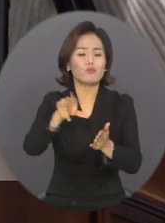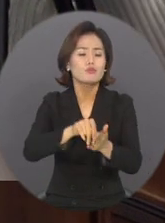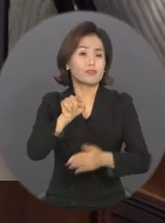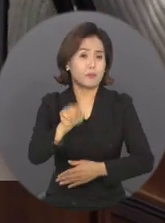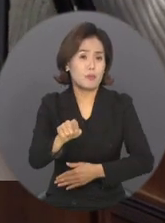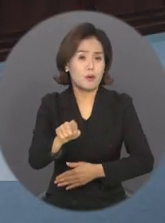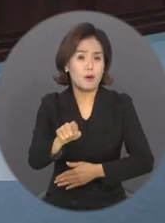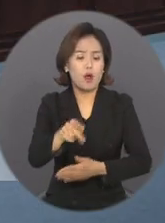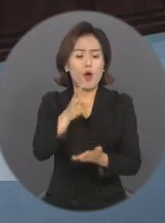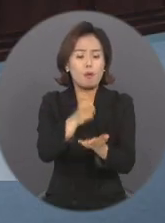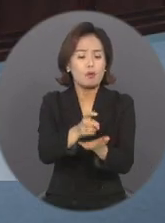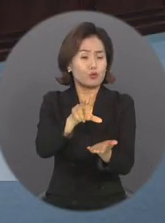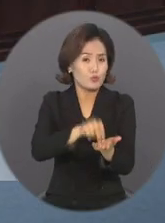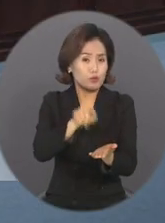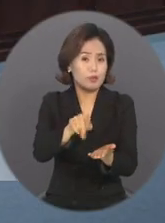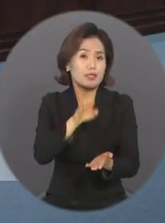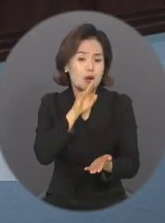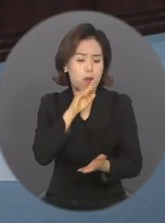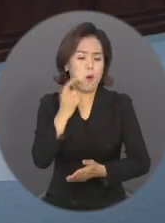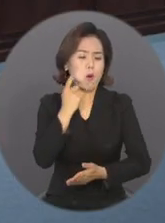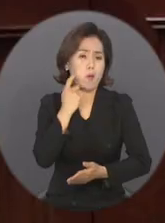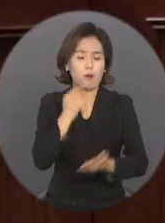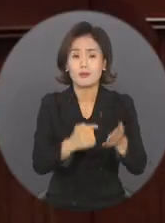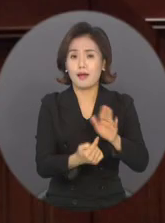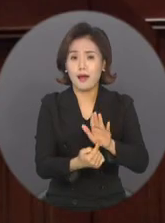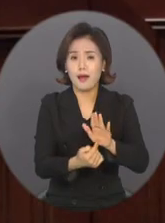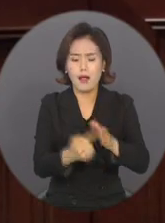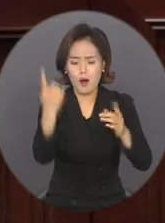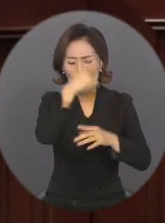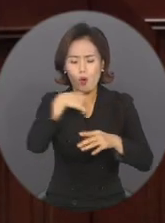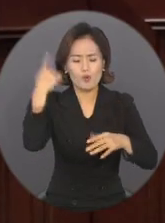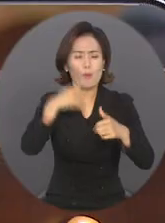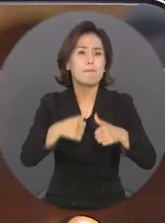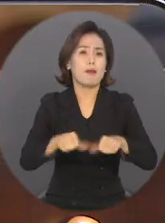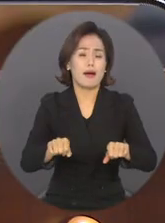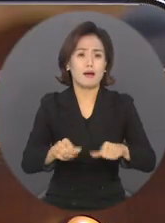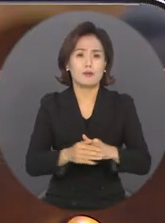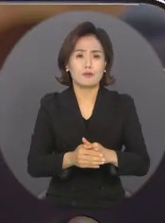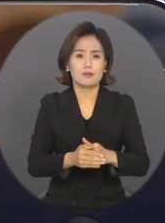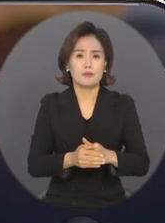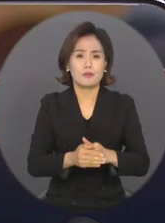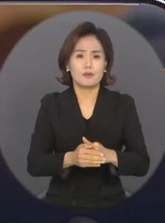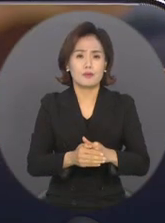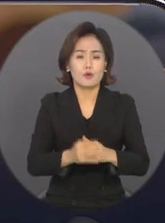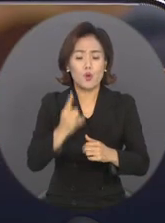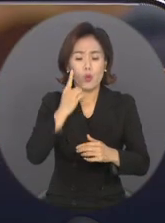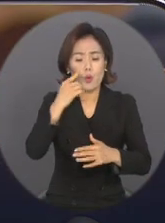문제점이라고 지적한 법률 문제가 실제 사실과 다른 것으로 드러나 망신을 사기도 했습니다. 동작 시험은